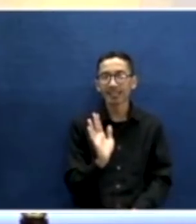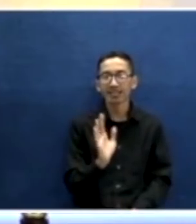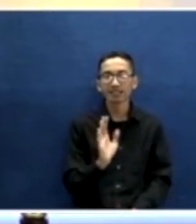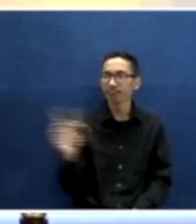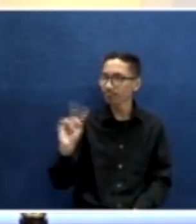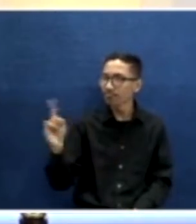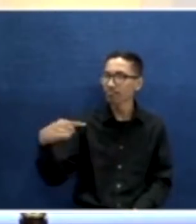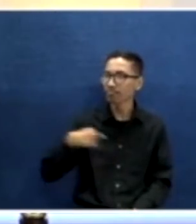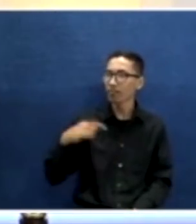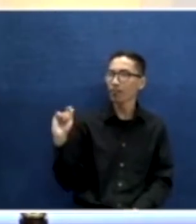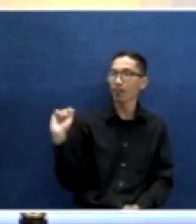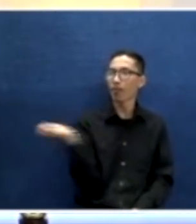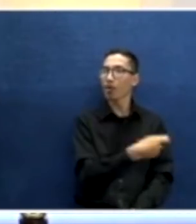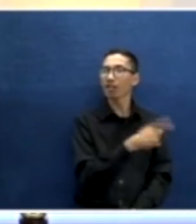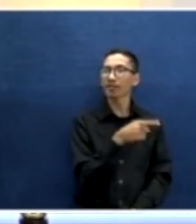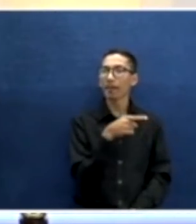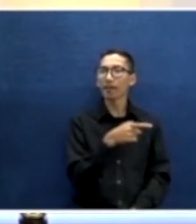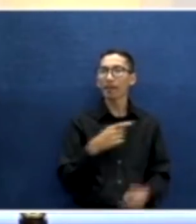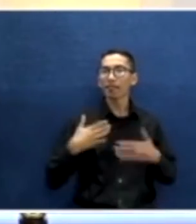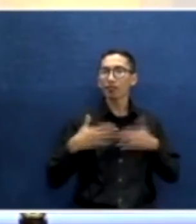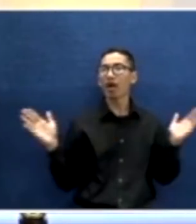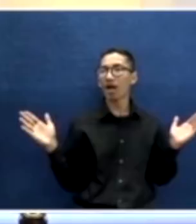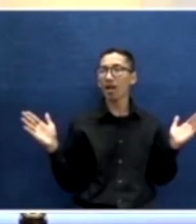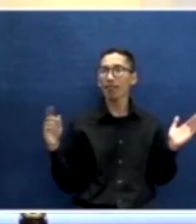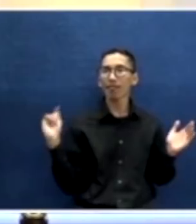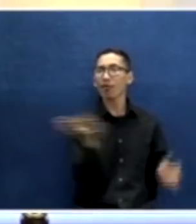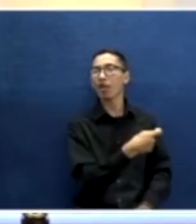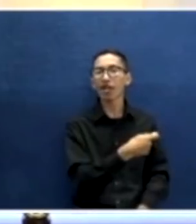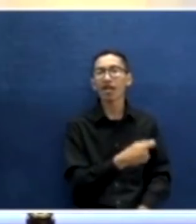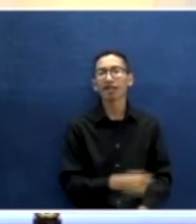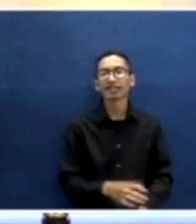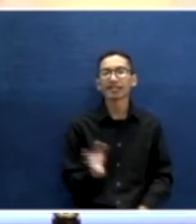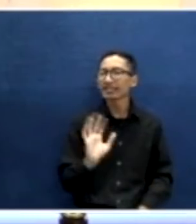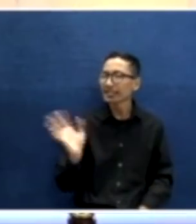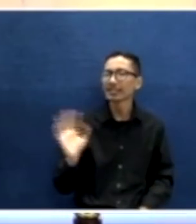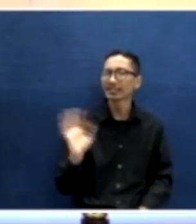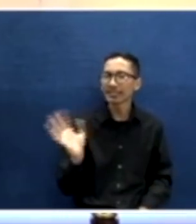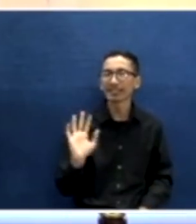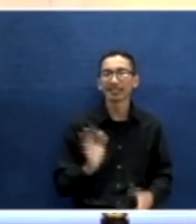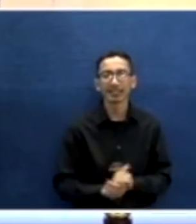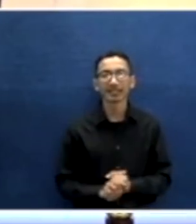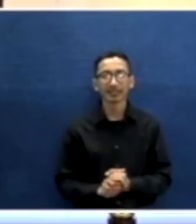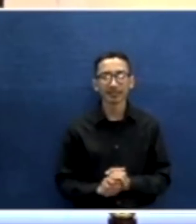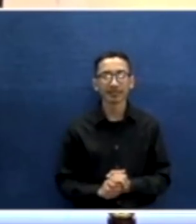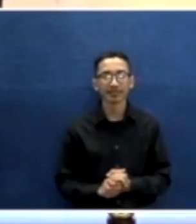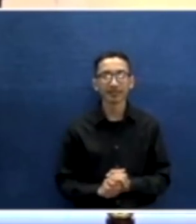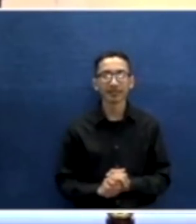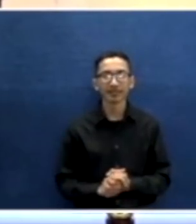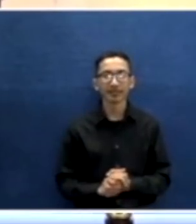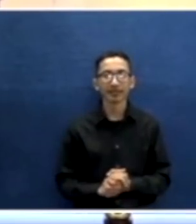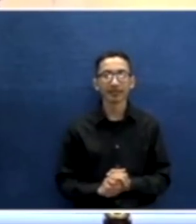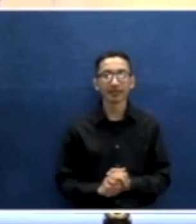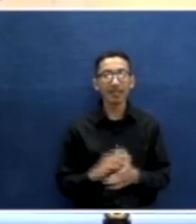berkata hendak saya akan pukul karena orang yang telah terlihat Hai kalau saat ini waqos berkata Apakah saya harus mengangkat tangan